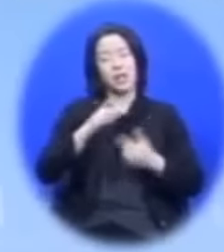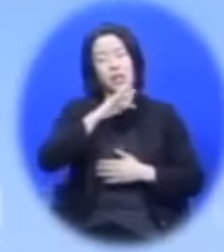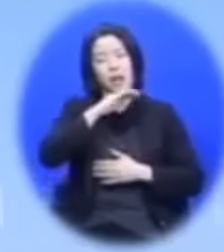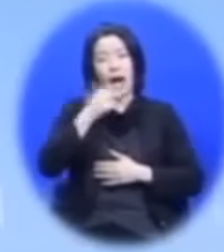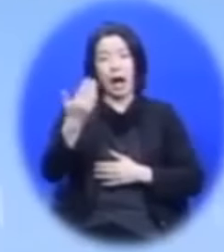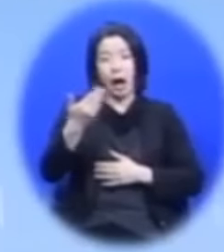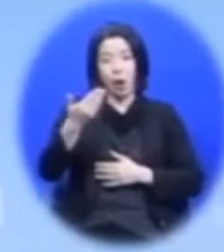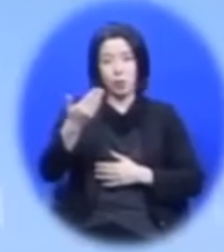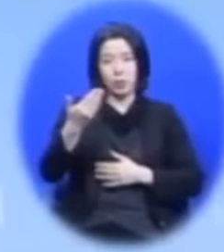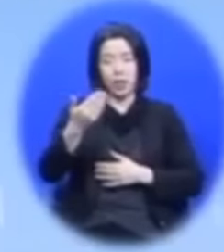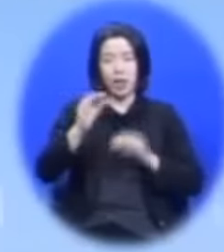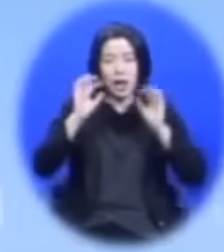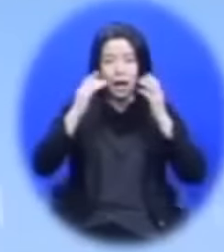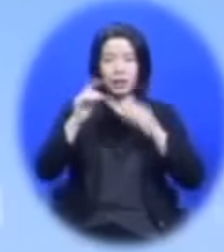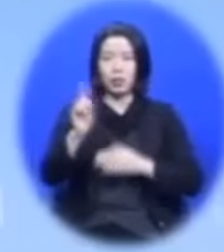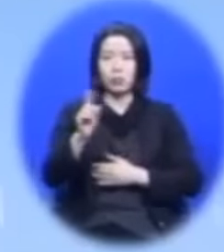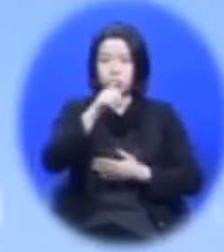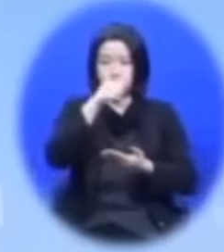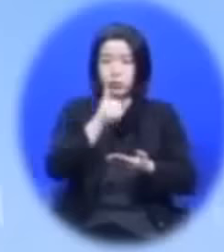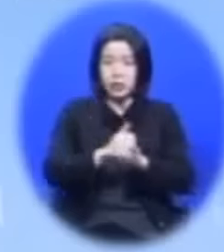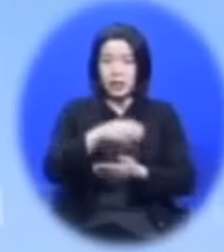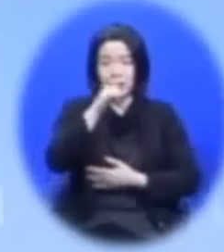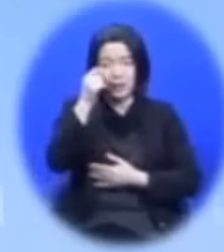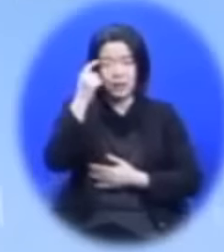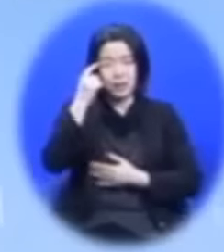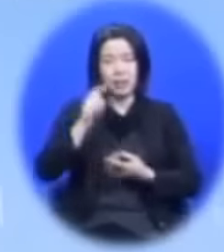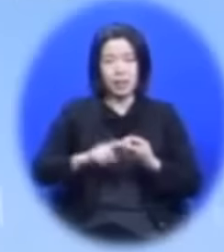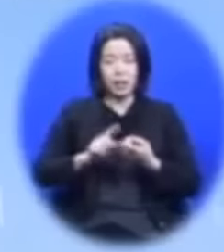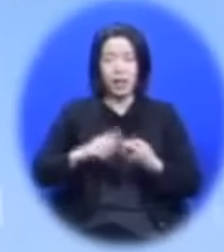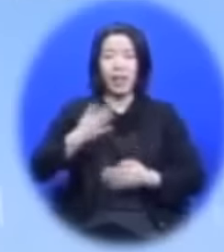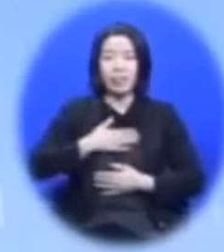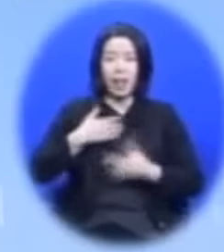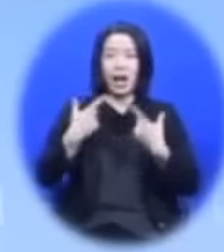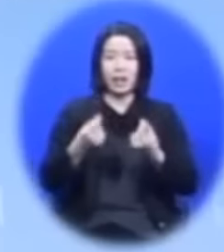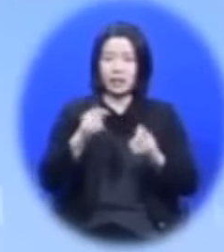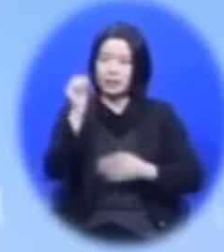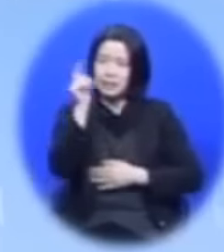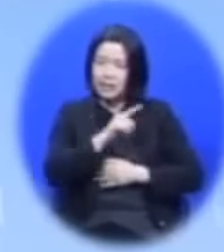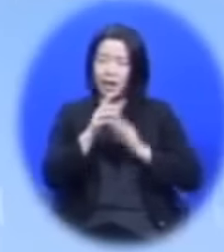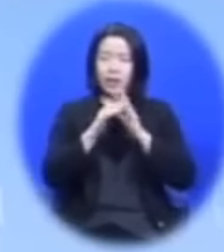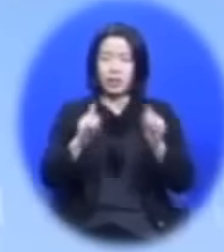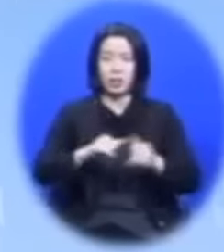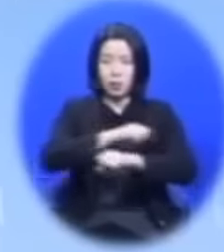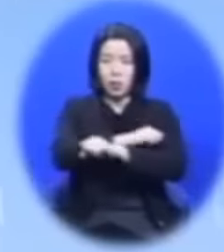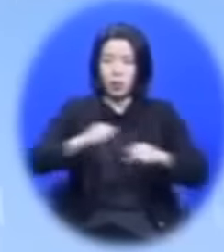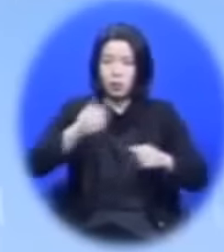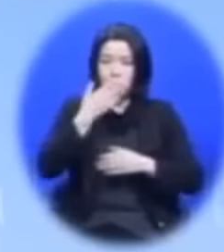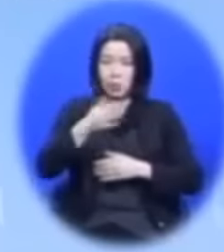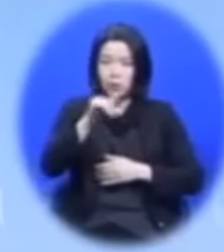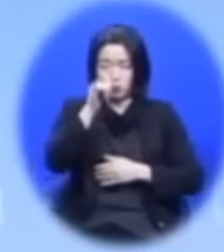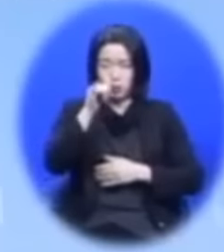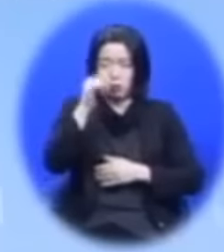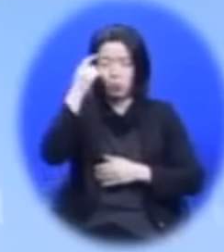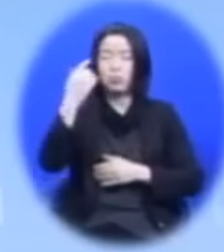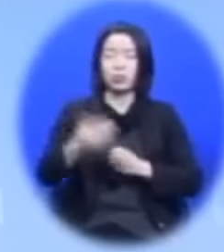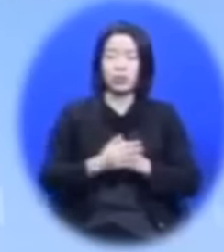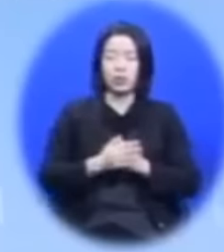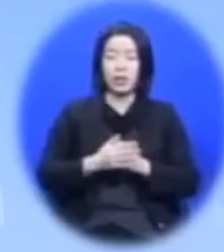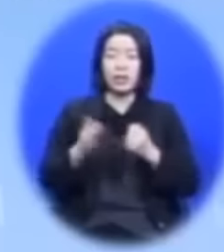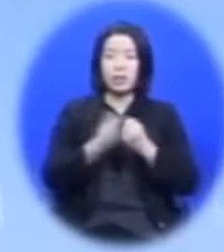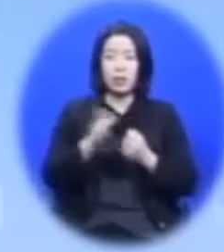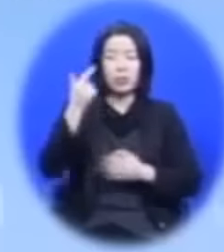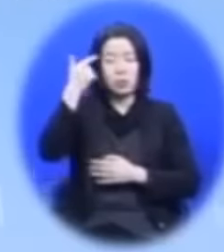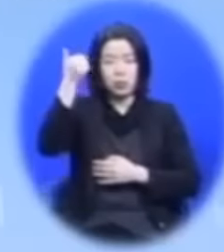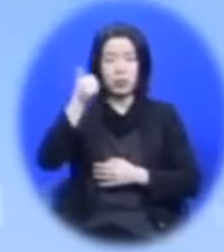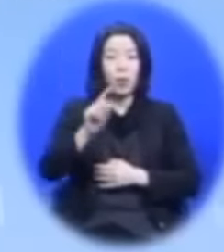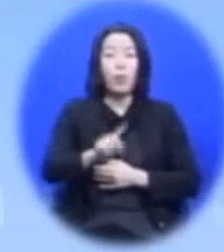아이가 무슨 죄를 지었길래 나 같은 사악한 자도 용서받을 수 있겠느냐고 그러길래 목사님께서 너가